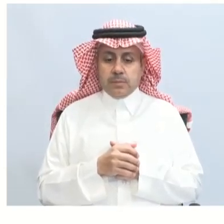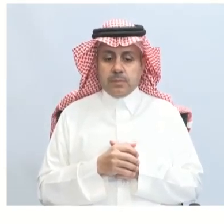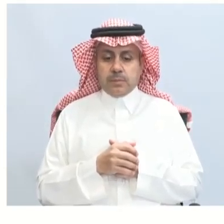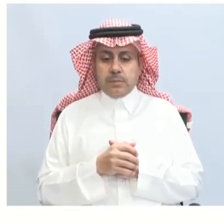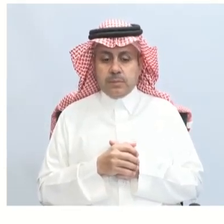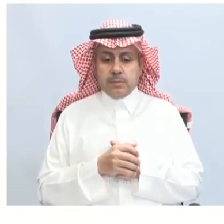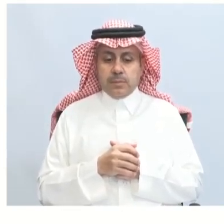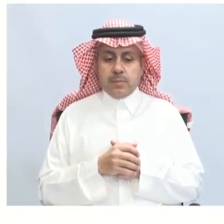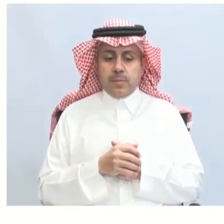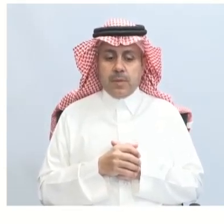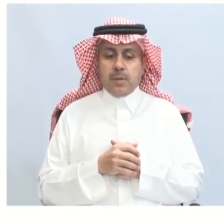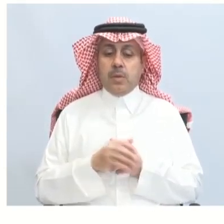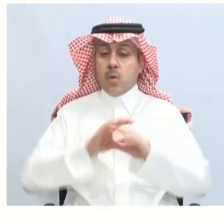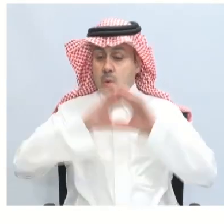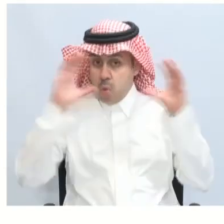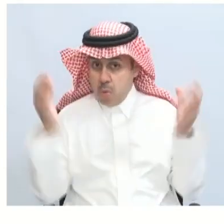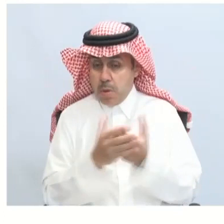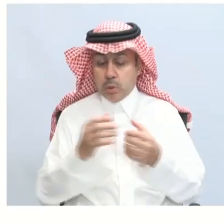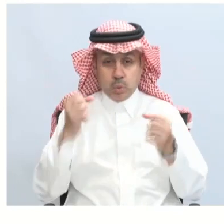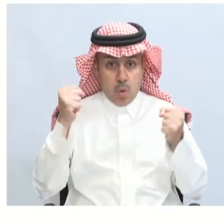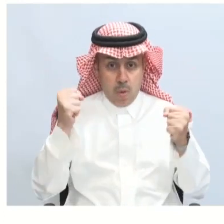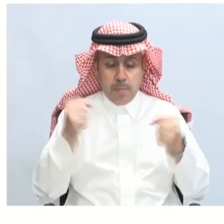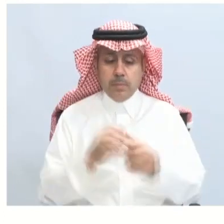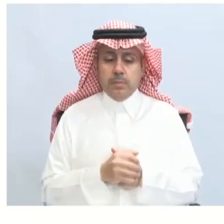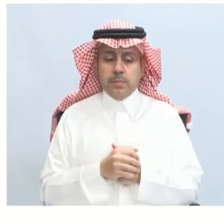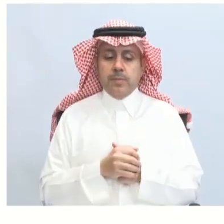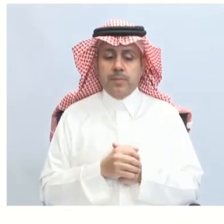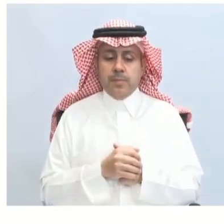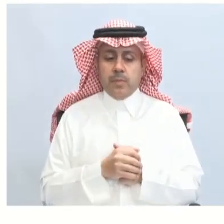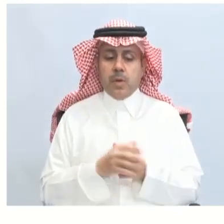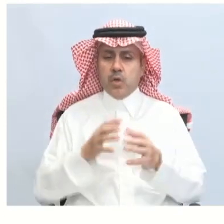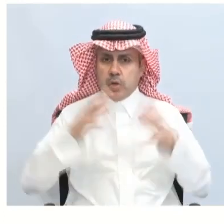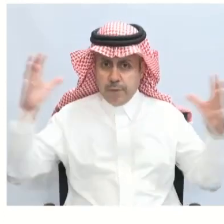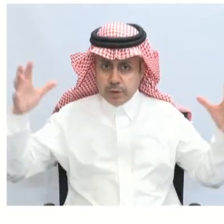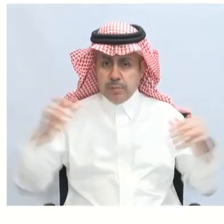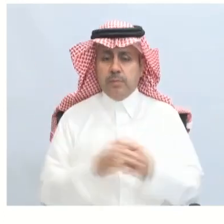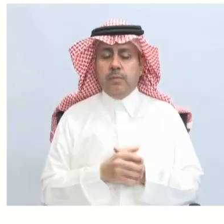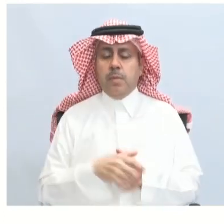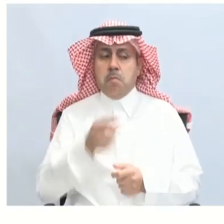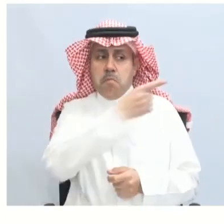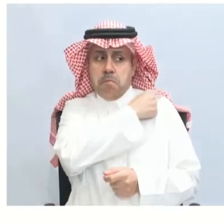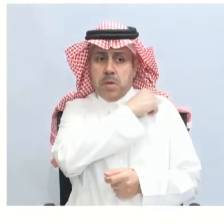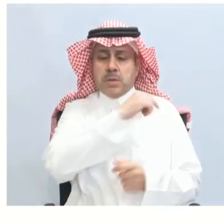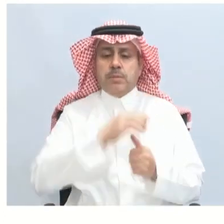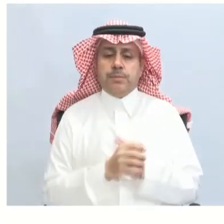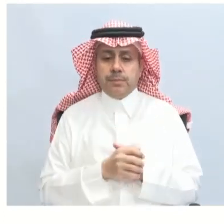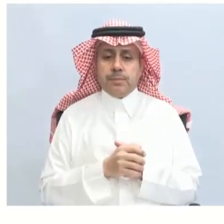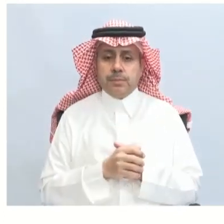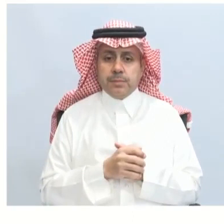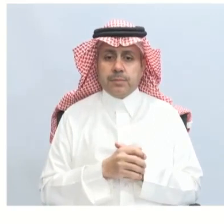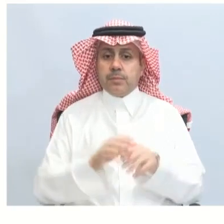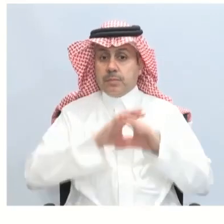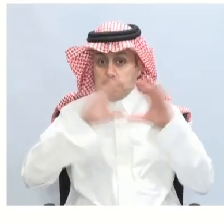احسنتم نقول كل ما استعظم وتفح الانسان من المعاصي فكل ما